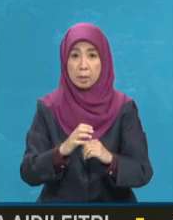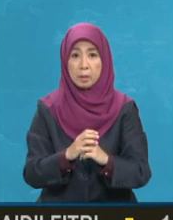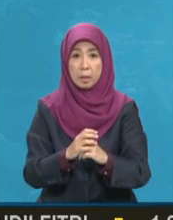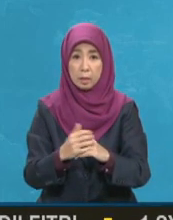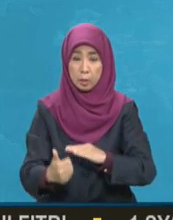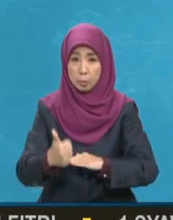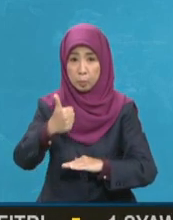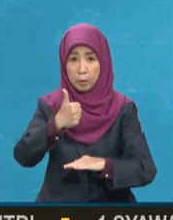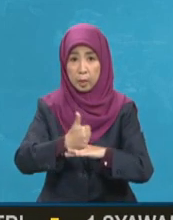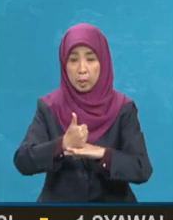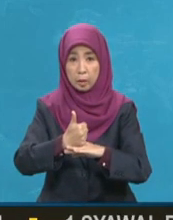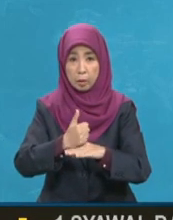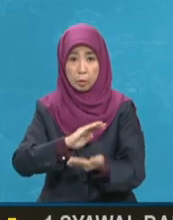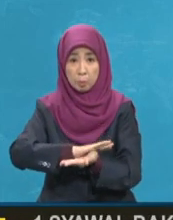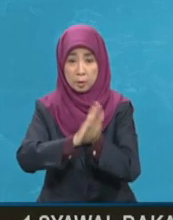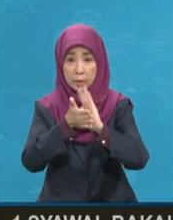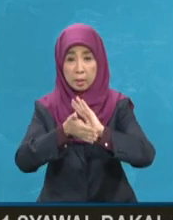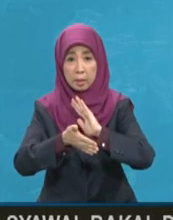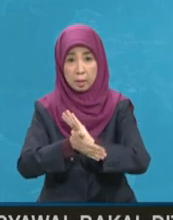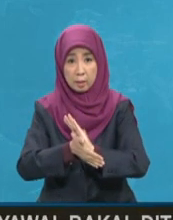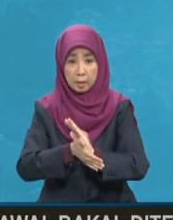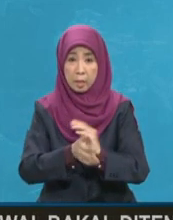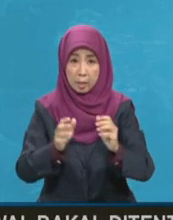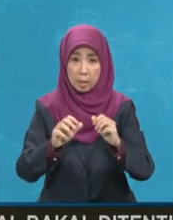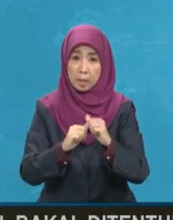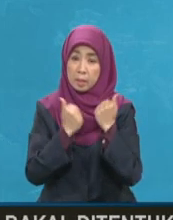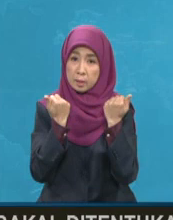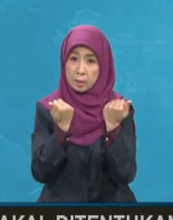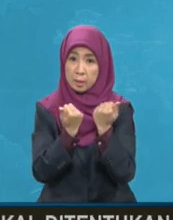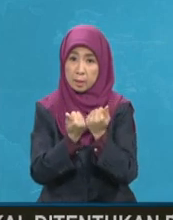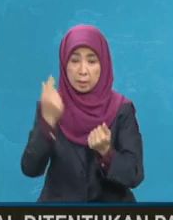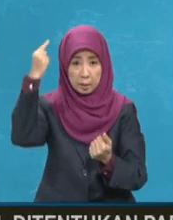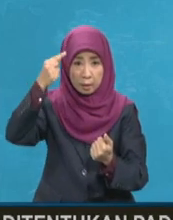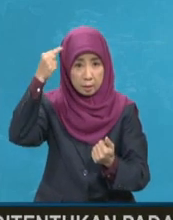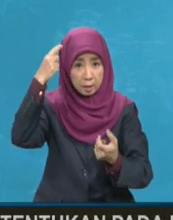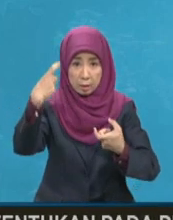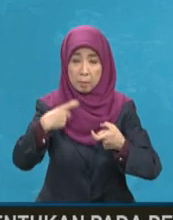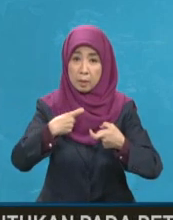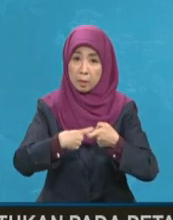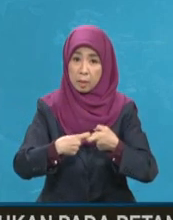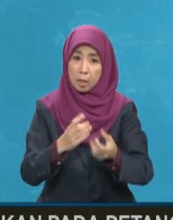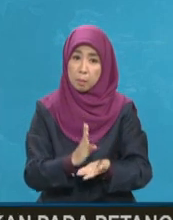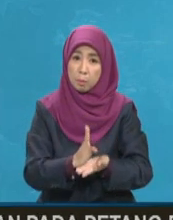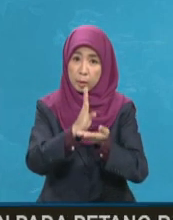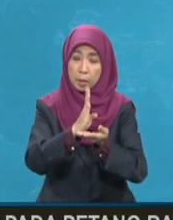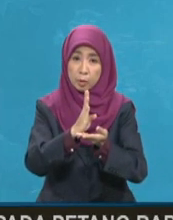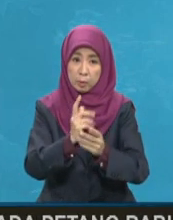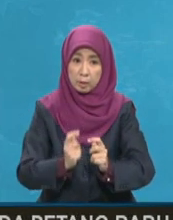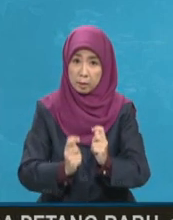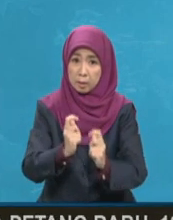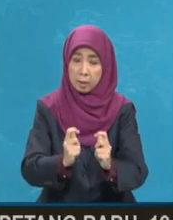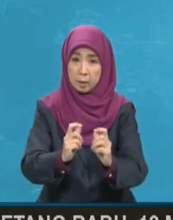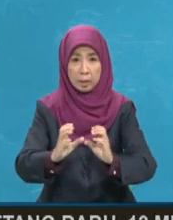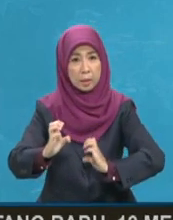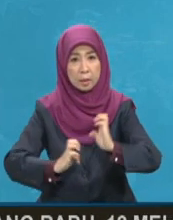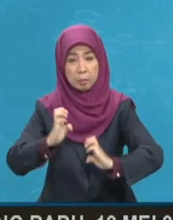yang ditubuhkan untuk menjadi katalis kepada agency kerajaan yang berkaitan dalam membantu menangani tindakan bantuan